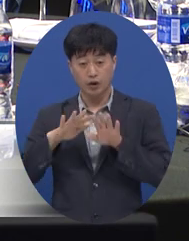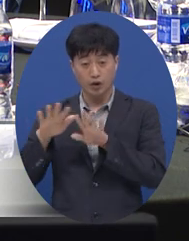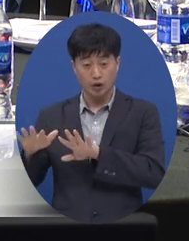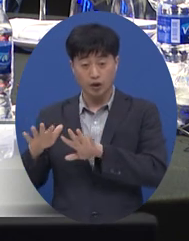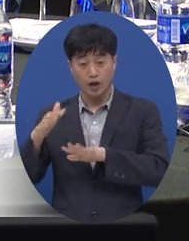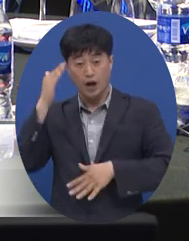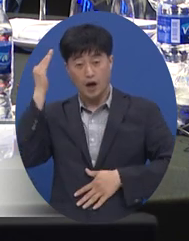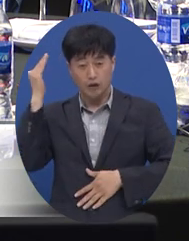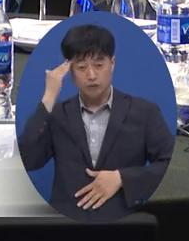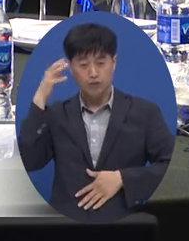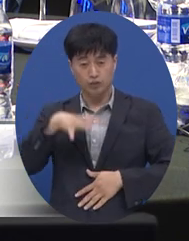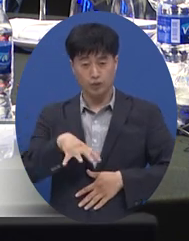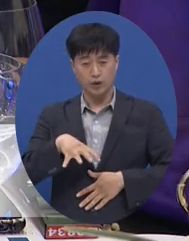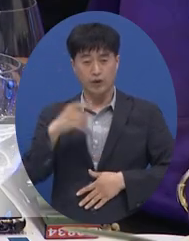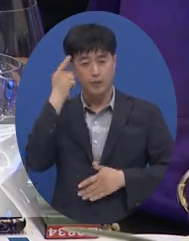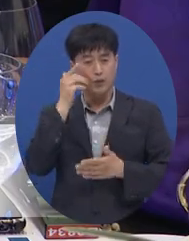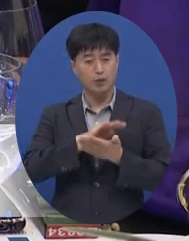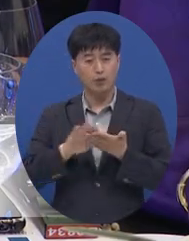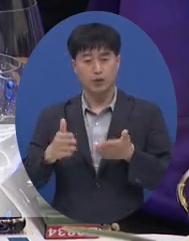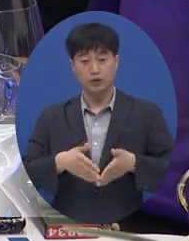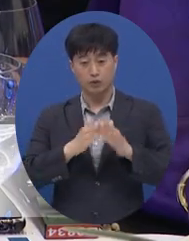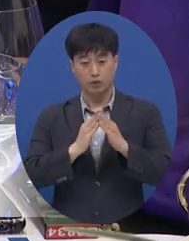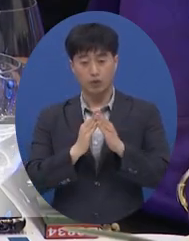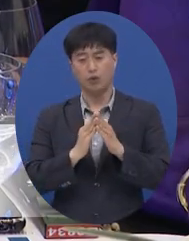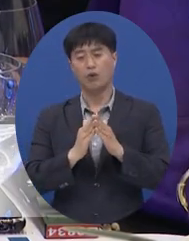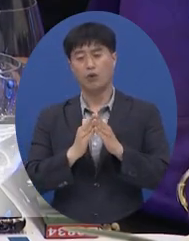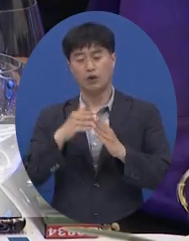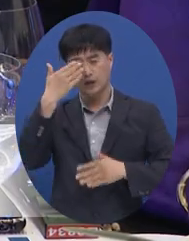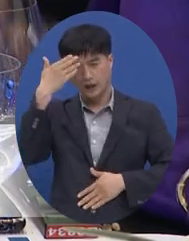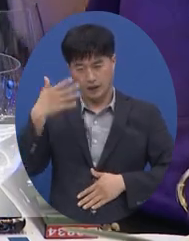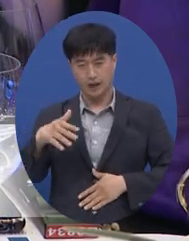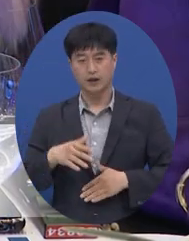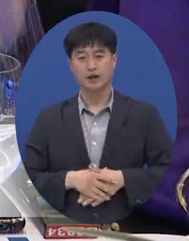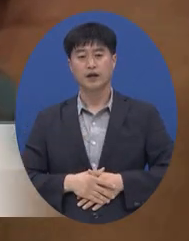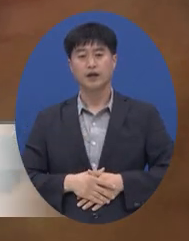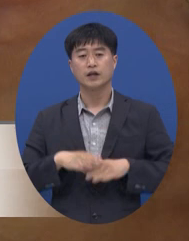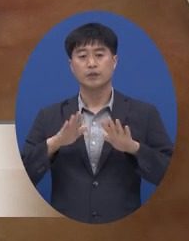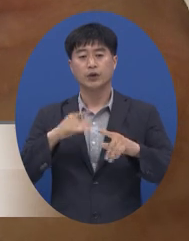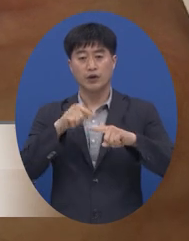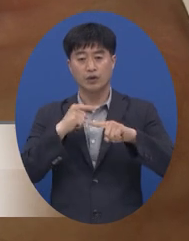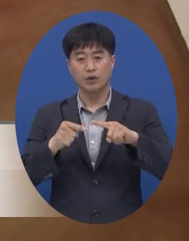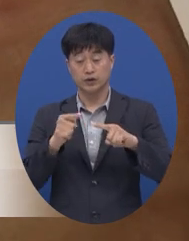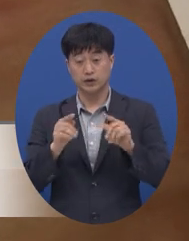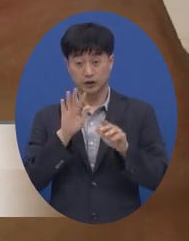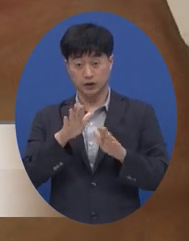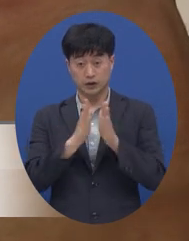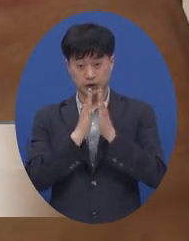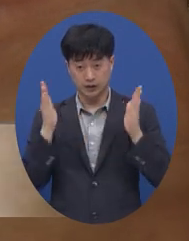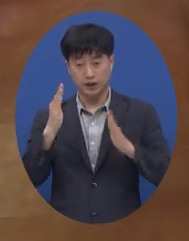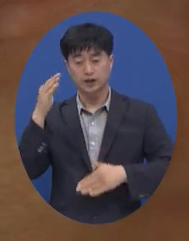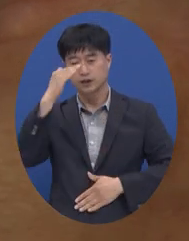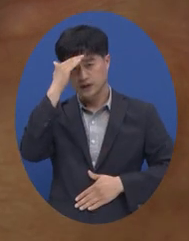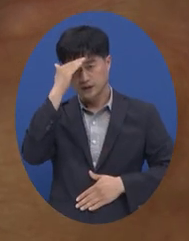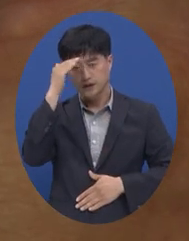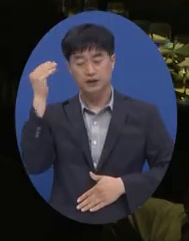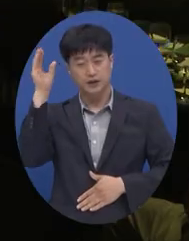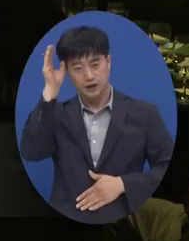위치인 한반도에 평화 구축의 기운이 진전되고 있어 다행이라며 이번 대회가 그 돌파구가 되길 기대한다고